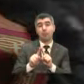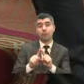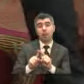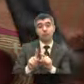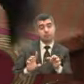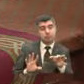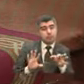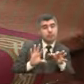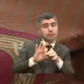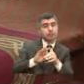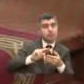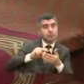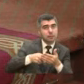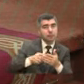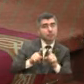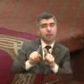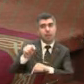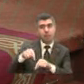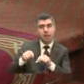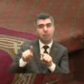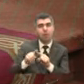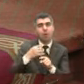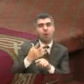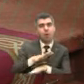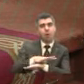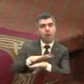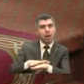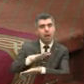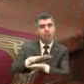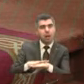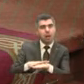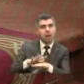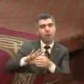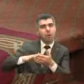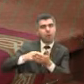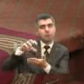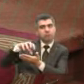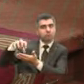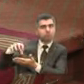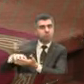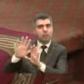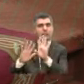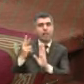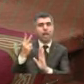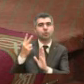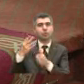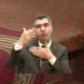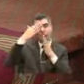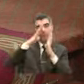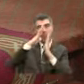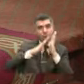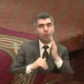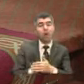الوكاله الوطنيه لانعاش التشغيل والكفاءات والمبادره الوطنيه للتنميه البشريه والجهات في مجموعه من الجهات على المستوى الوطني. هناك عقد شراكه